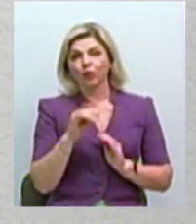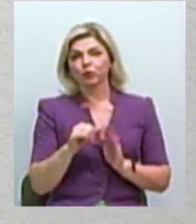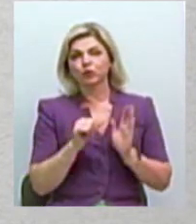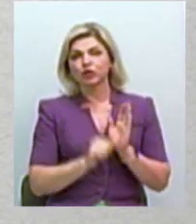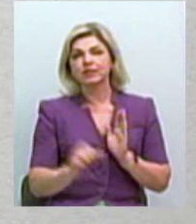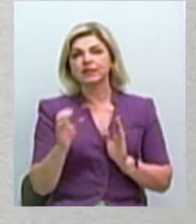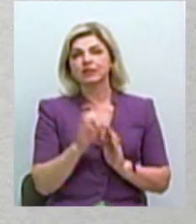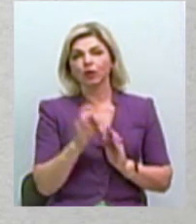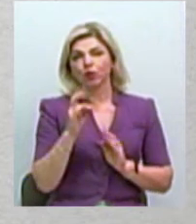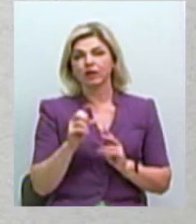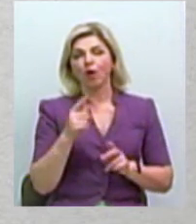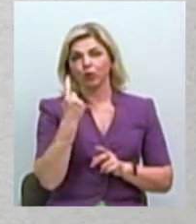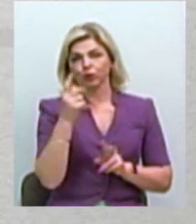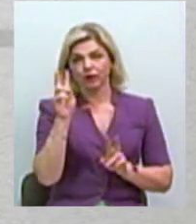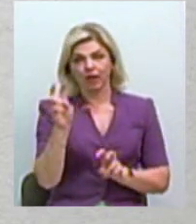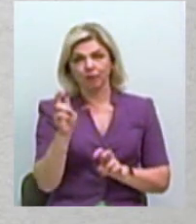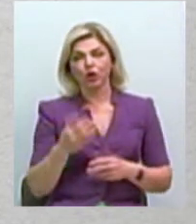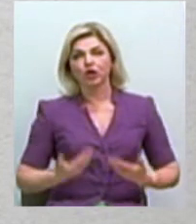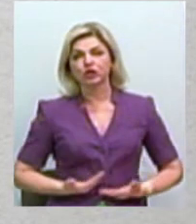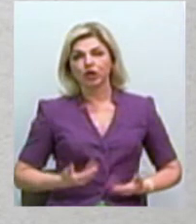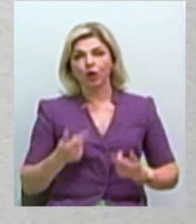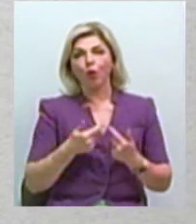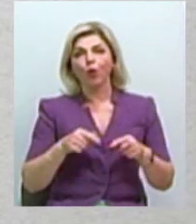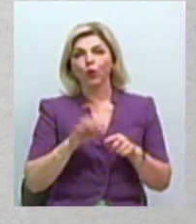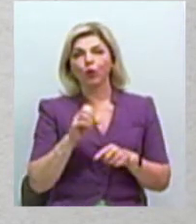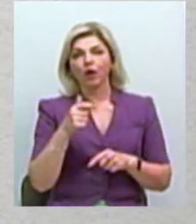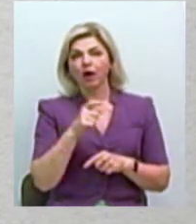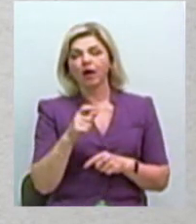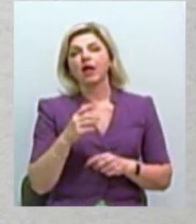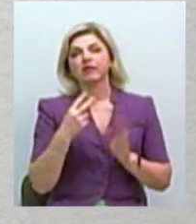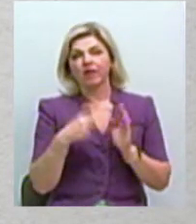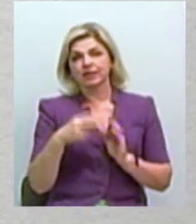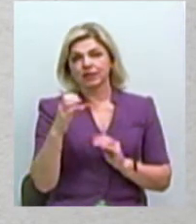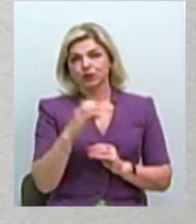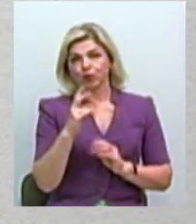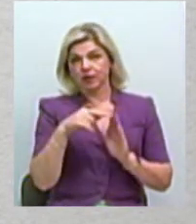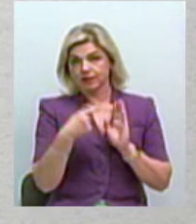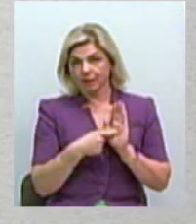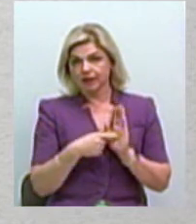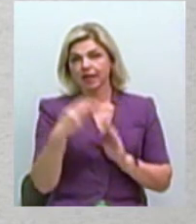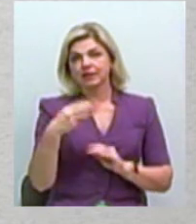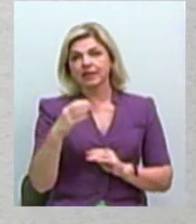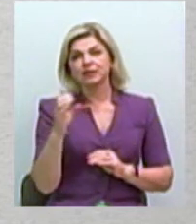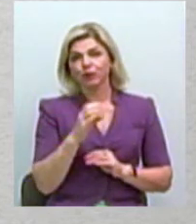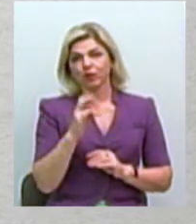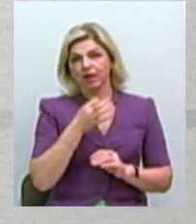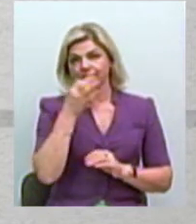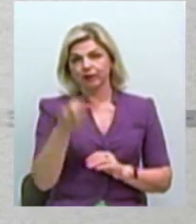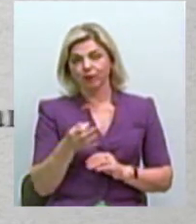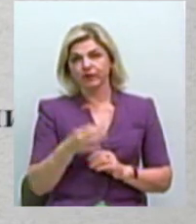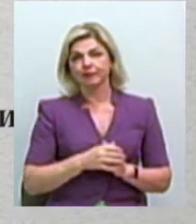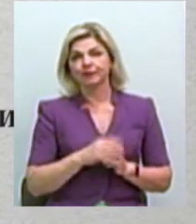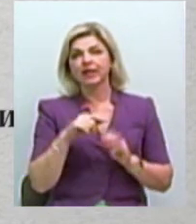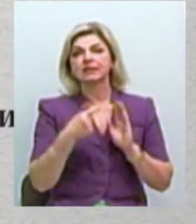на одну топ-тему. Жителі округу – 20 секунд на запитання, 30 секунд на відповідь.